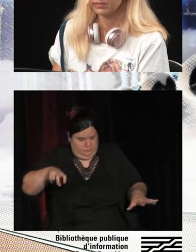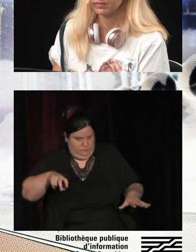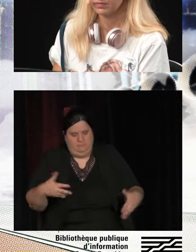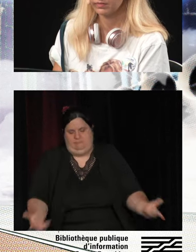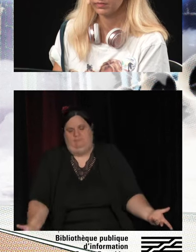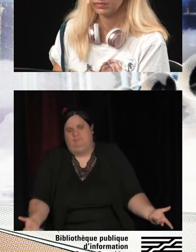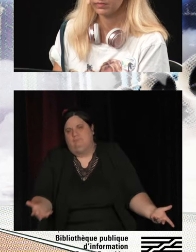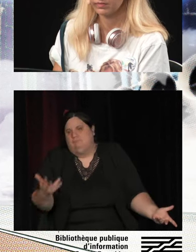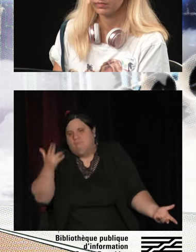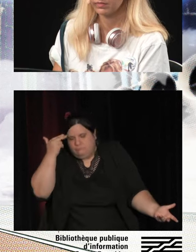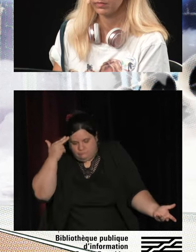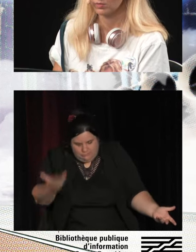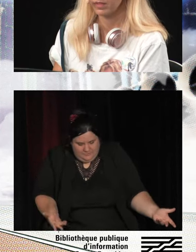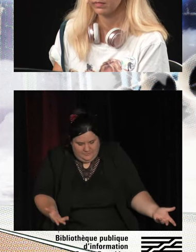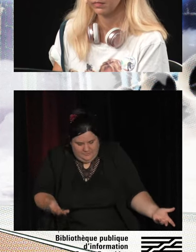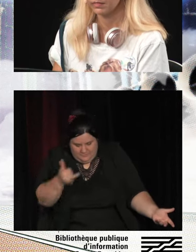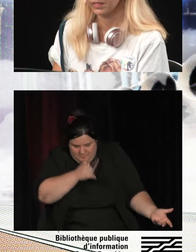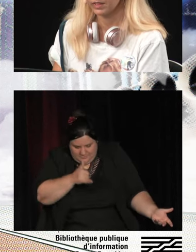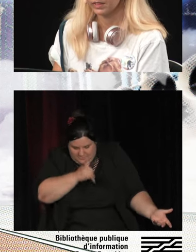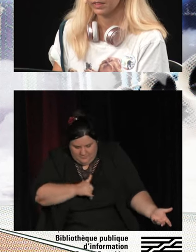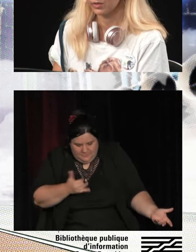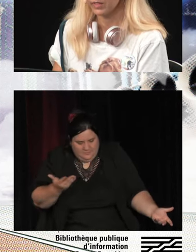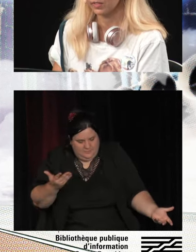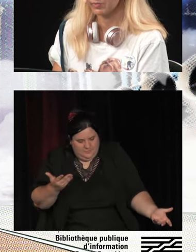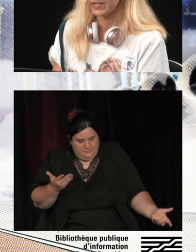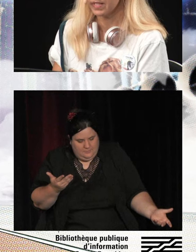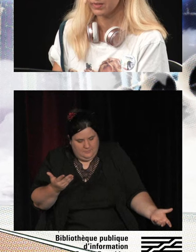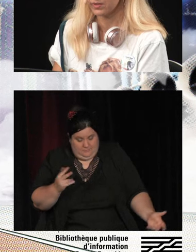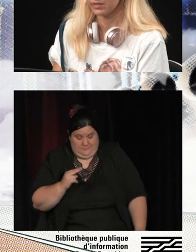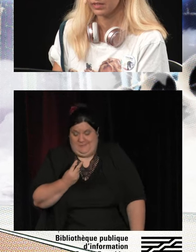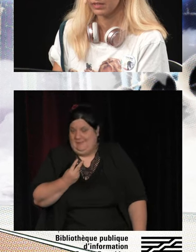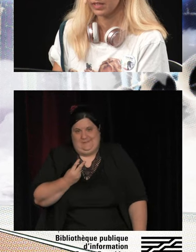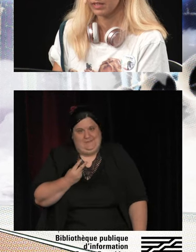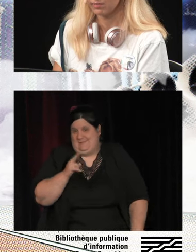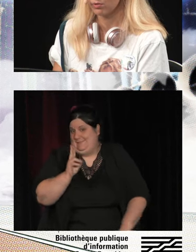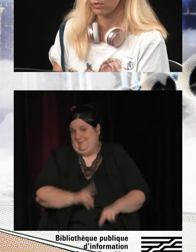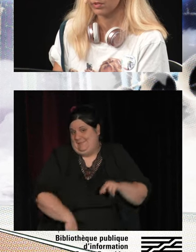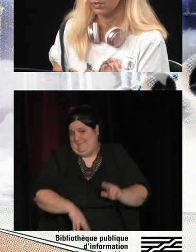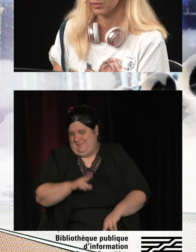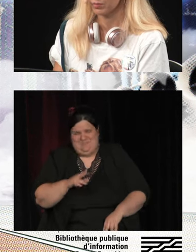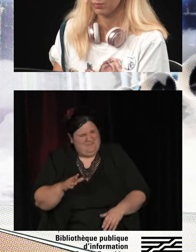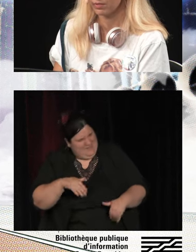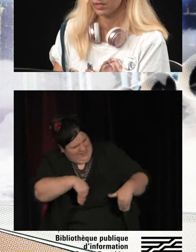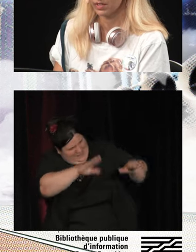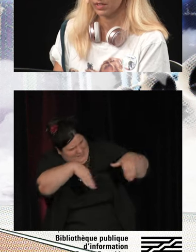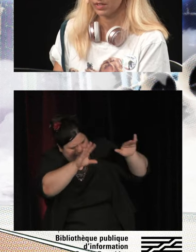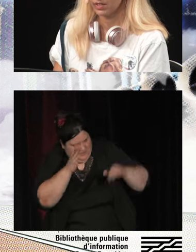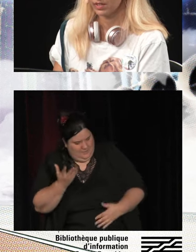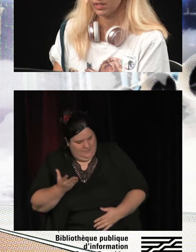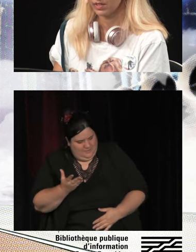Sérieux, le jeu? Non, mais... Et là, on va être dans la misère parce que... Allez, bouge! Non, mais j'en peux